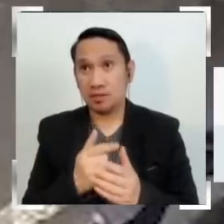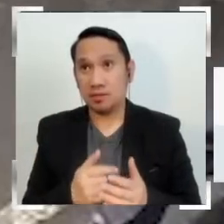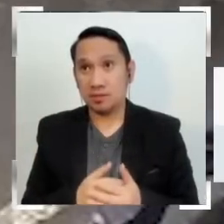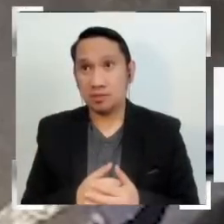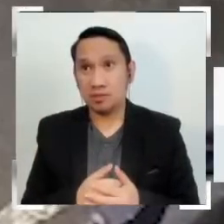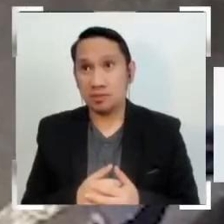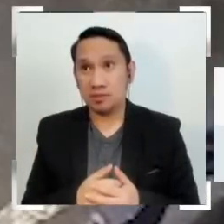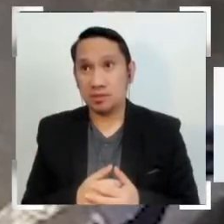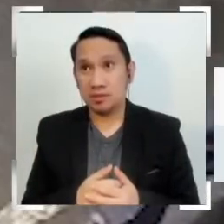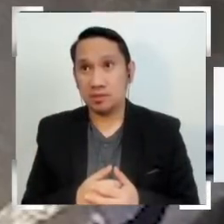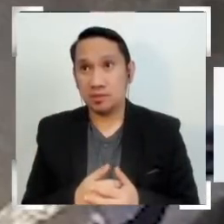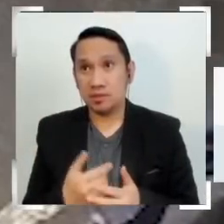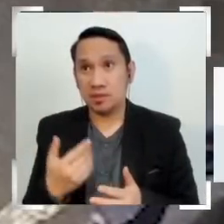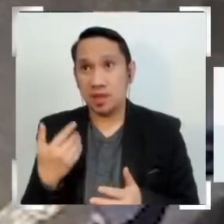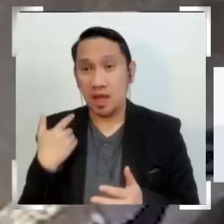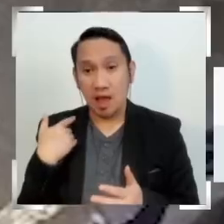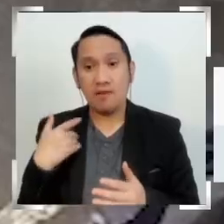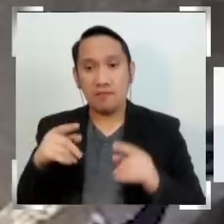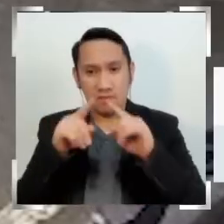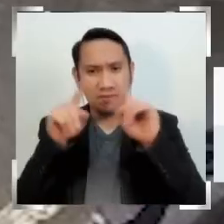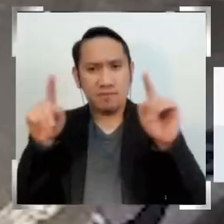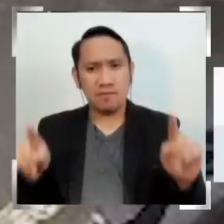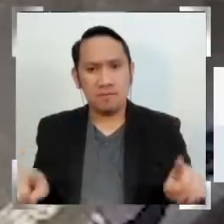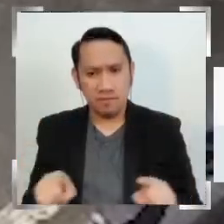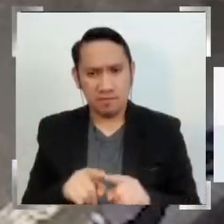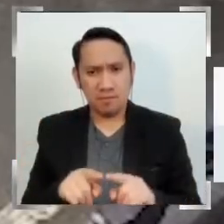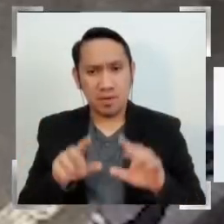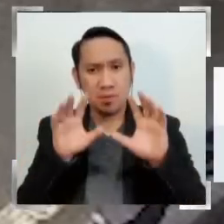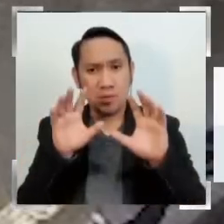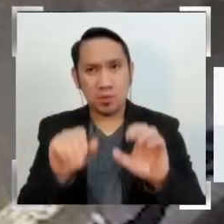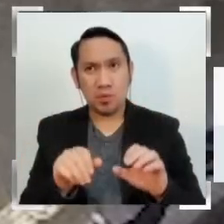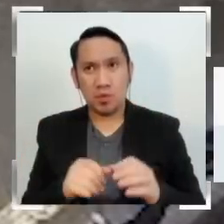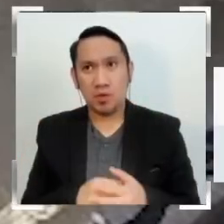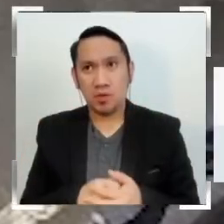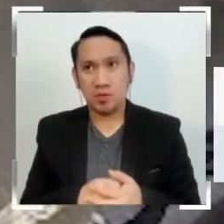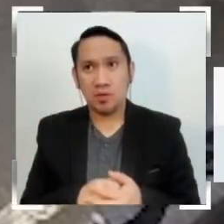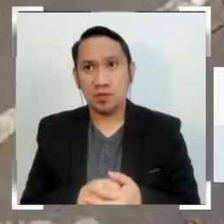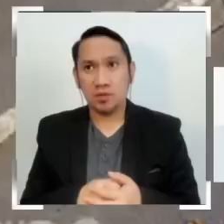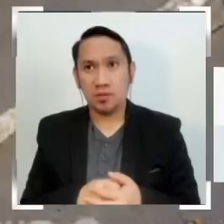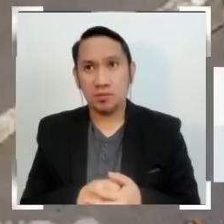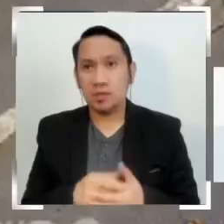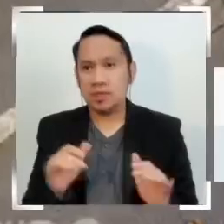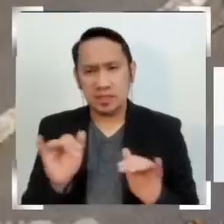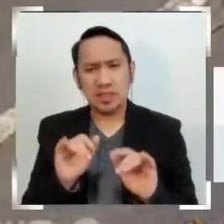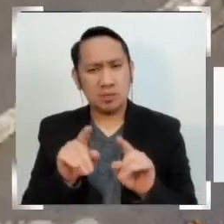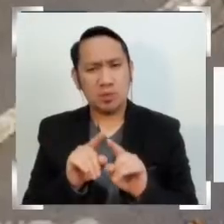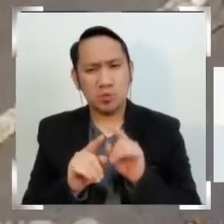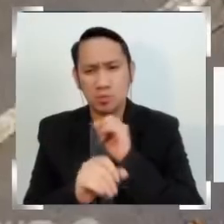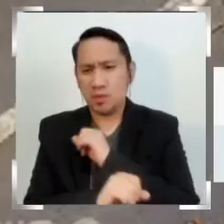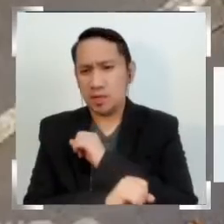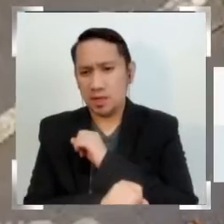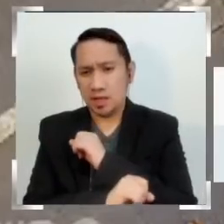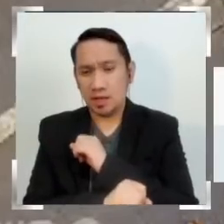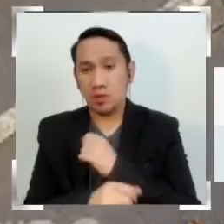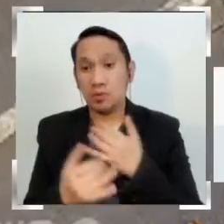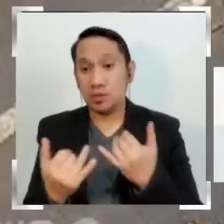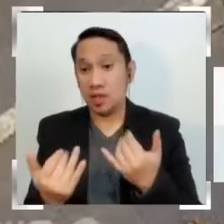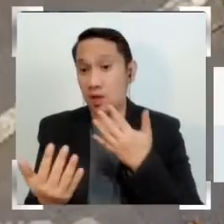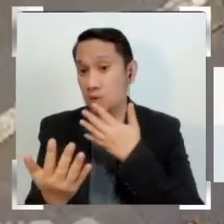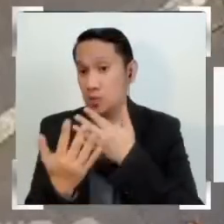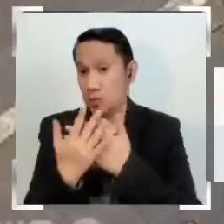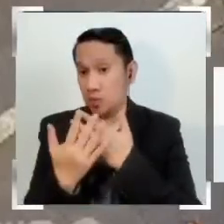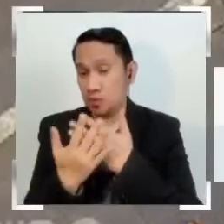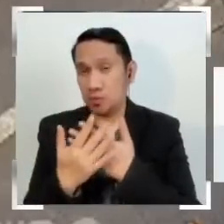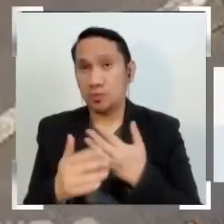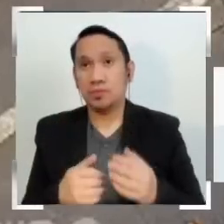may pending na warrant of arrest ang mga suspect sa Butuan City dahil din sa pang-holdup. Nakakulong na sila ngayon sa makilala PNP